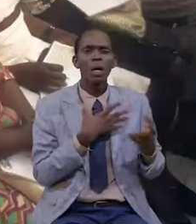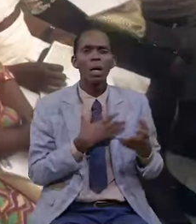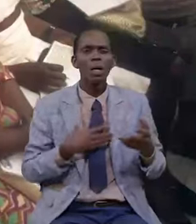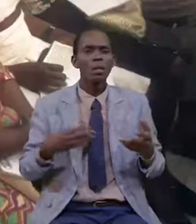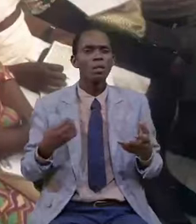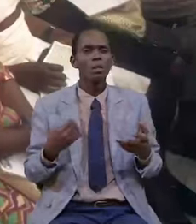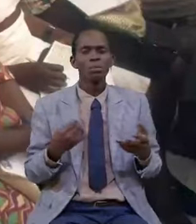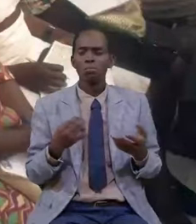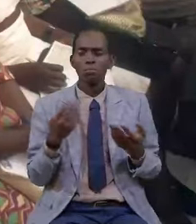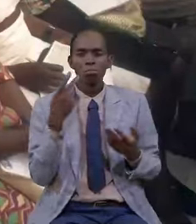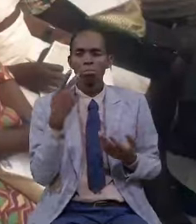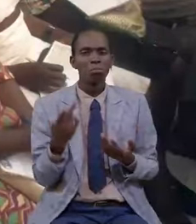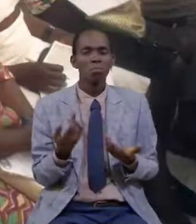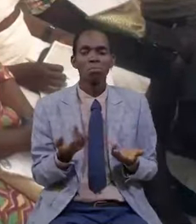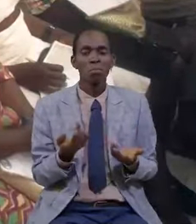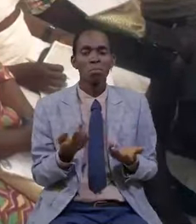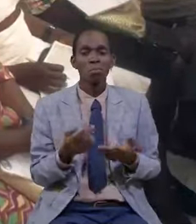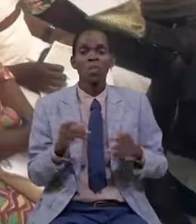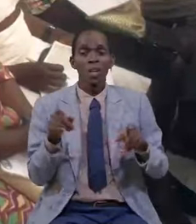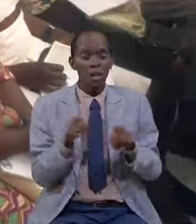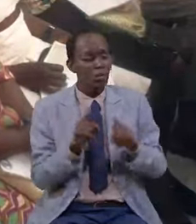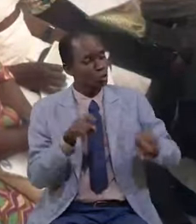dites-le-moi, il n'y a rien. Ce soir,